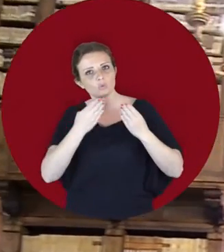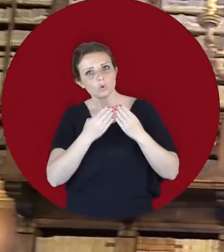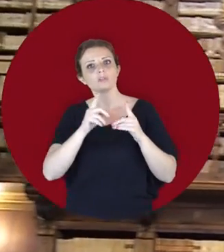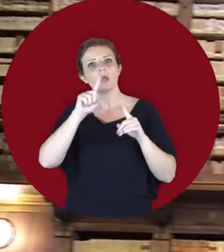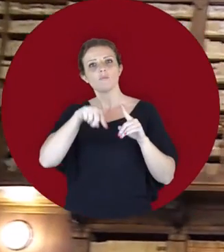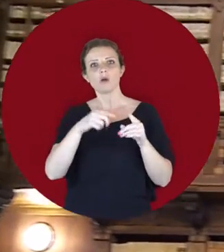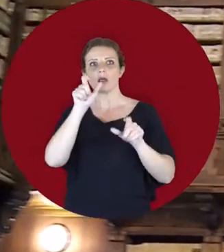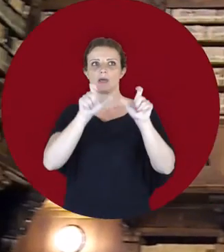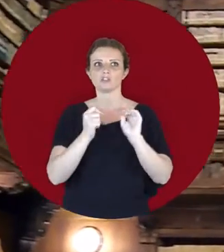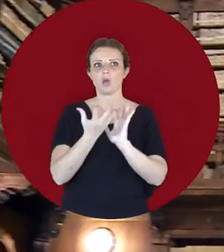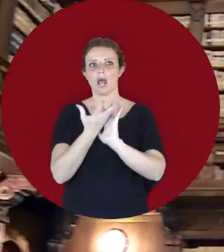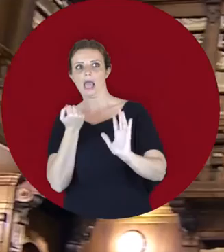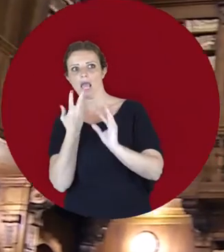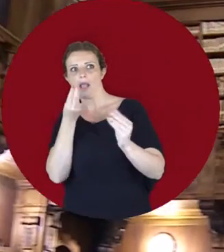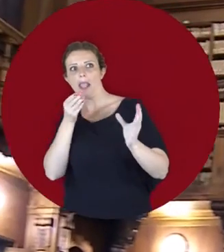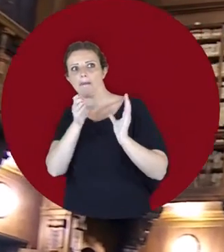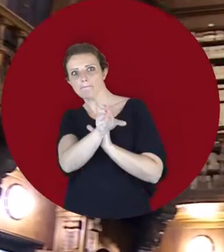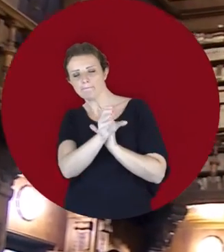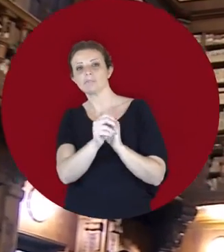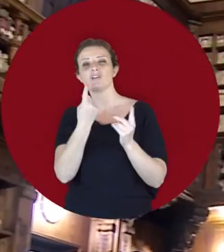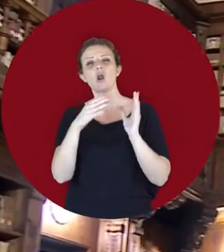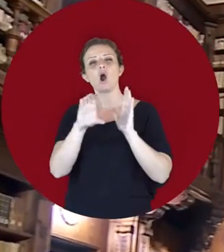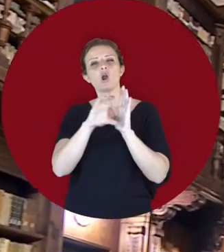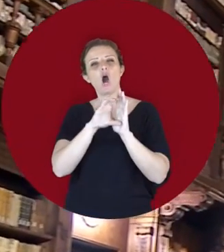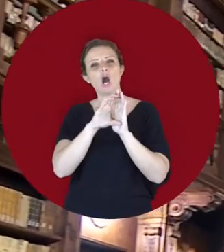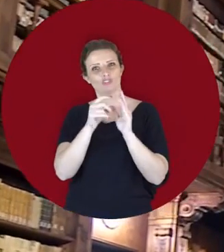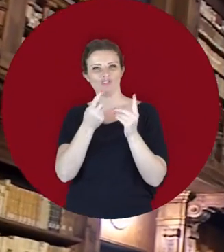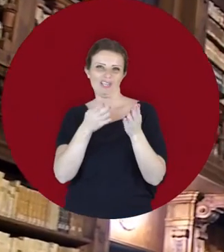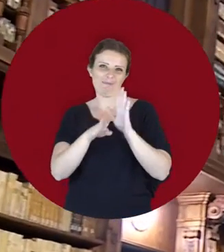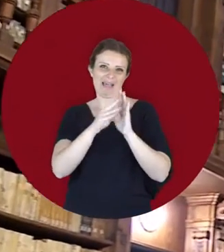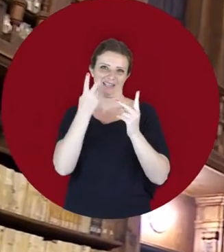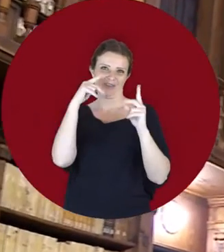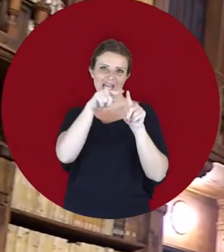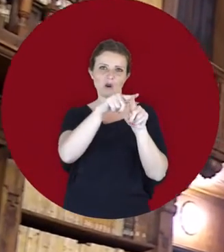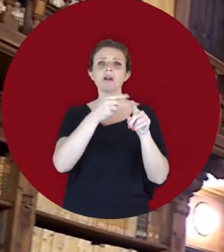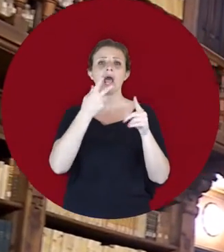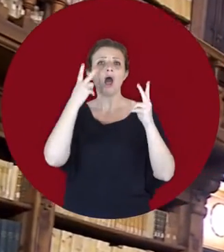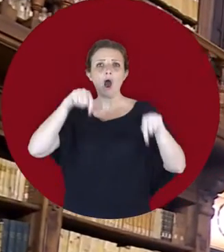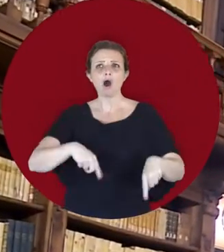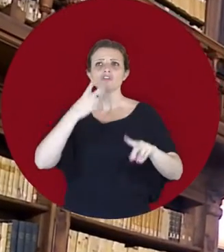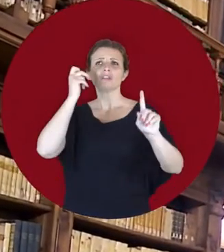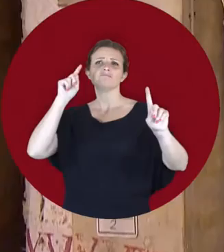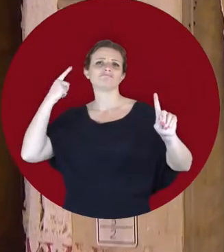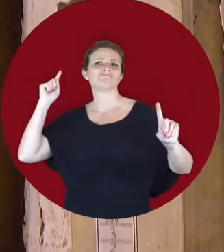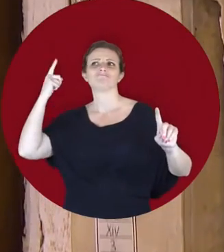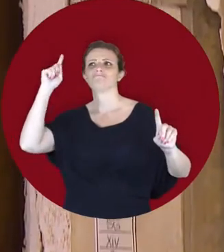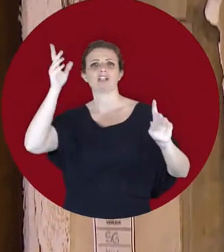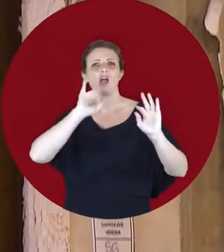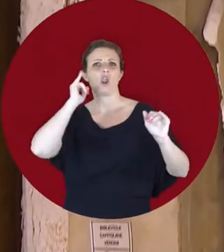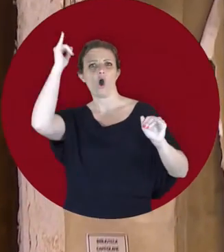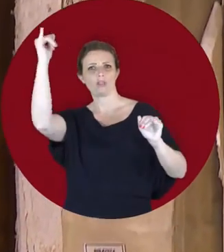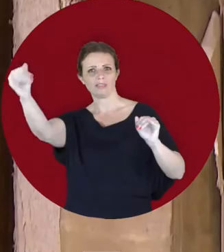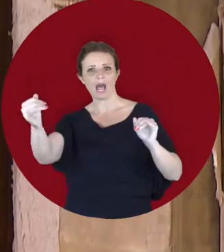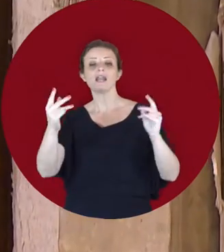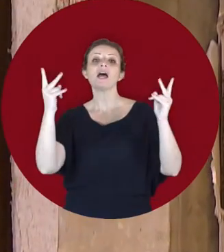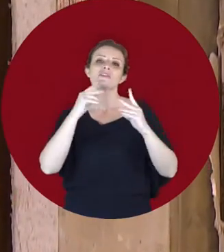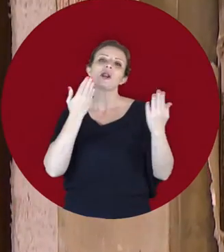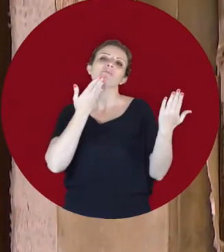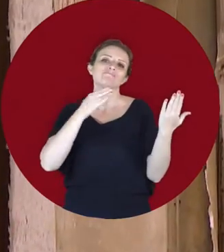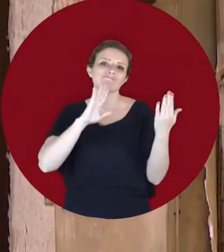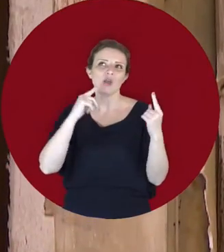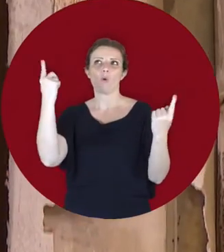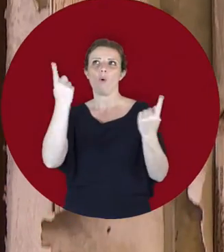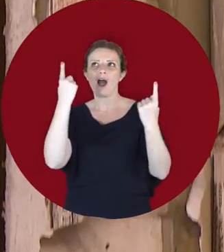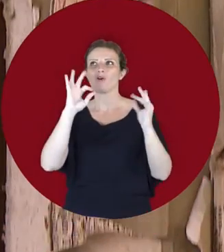di studi, ma anche di sottrazioni più o meno legittime. Codici di origine veronese si trovano oggi in lontani distretti.